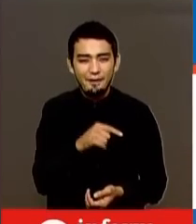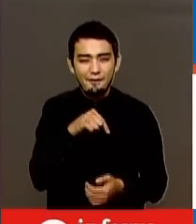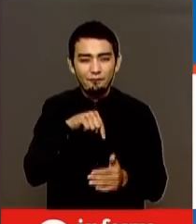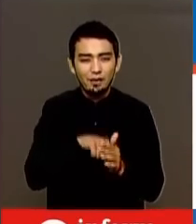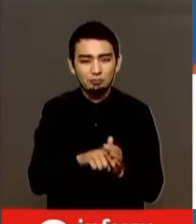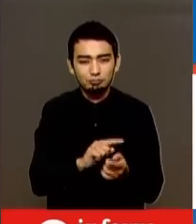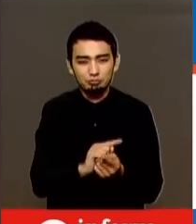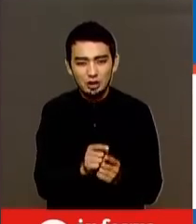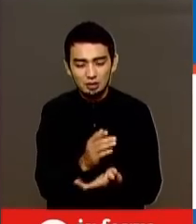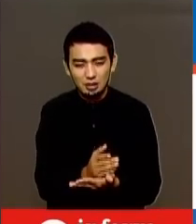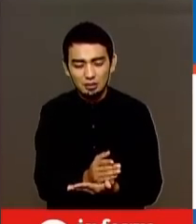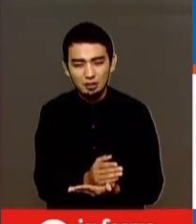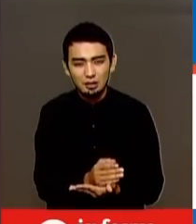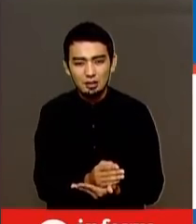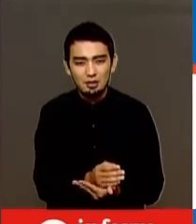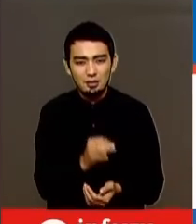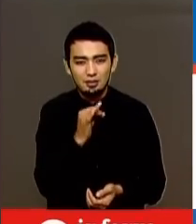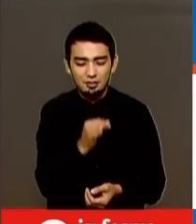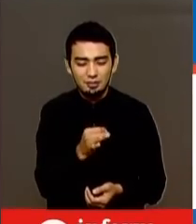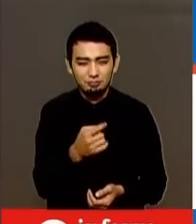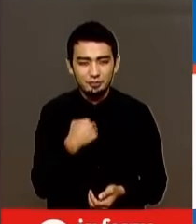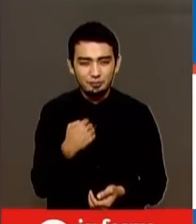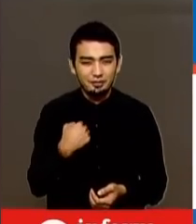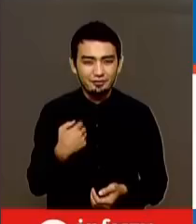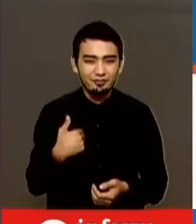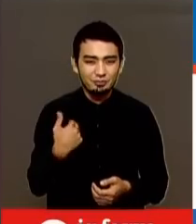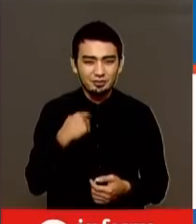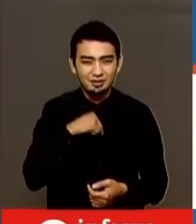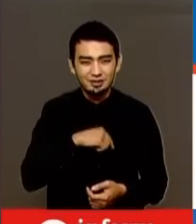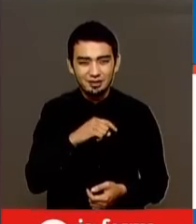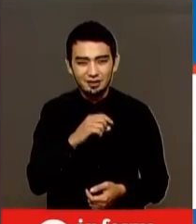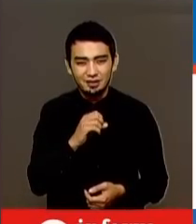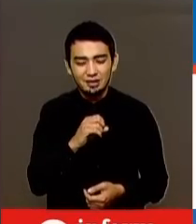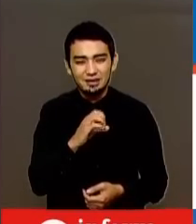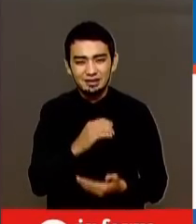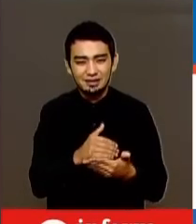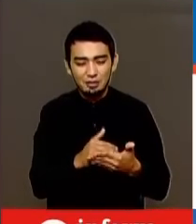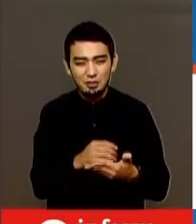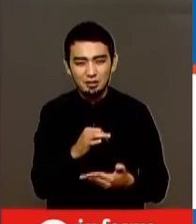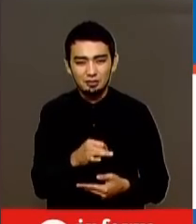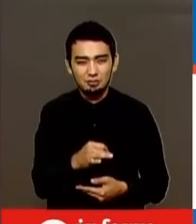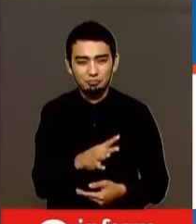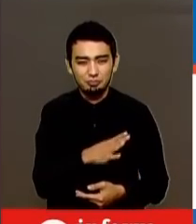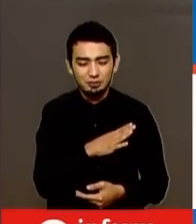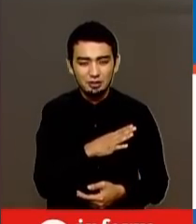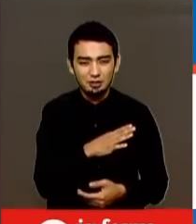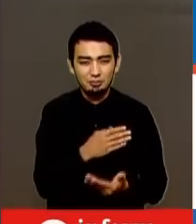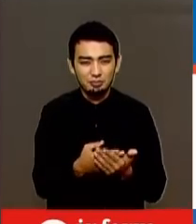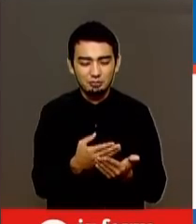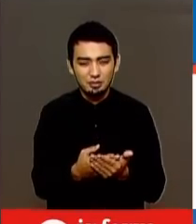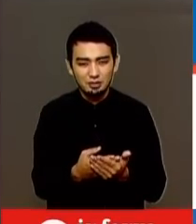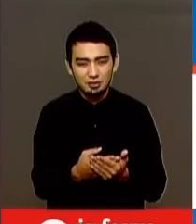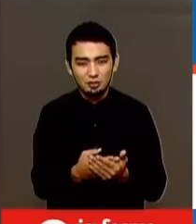меняется с тем, чтобы вот наша иммунная система, она как-то была менее способная,